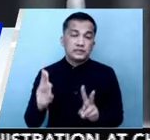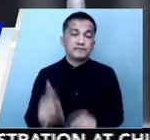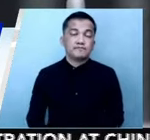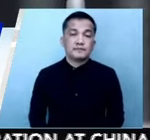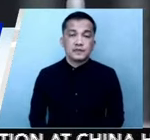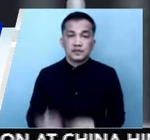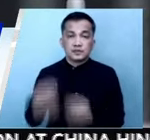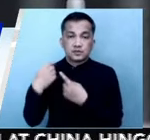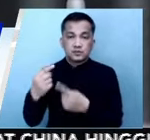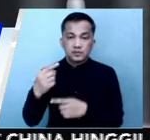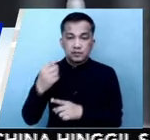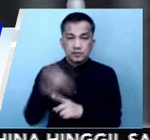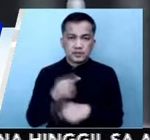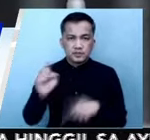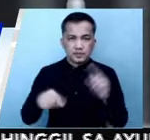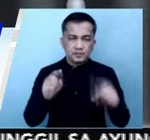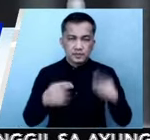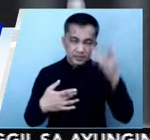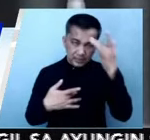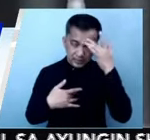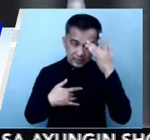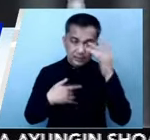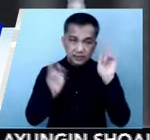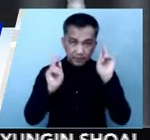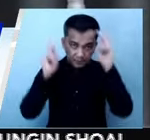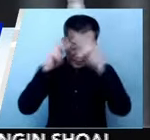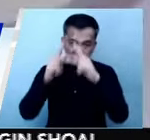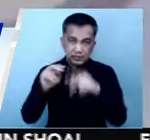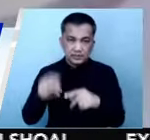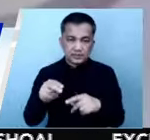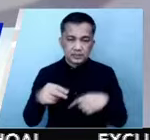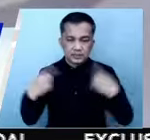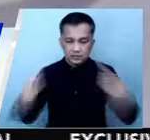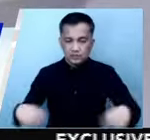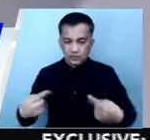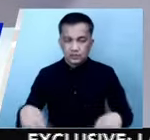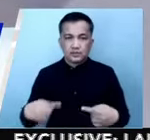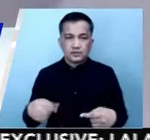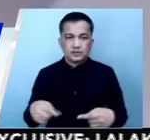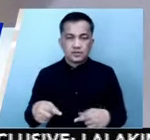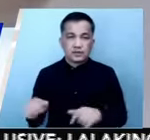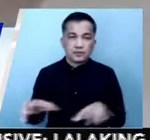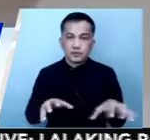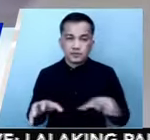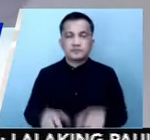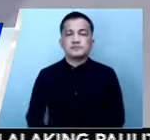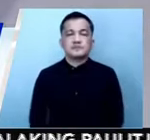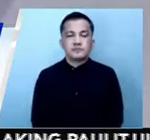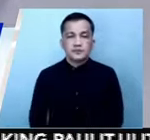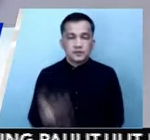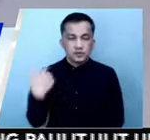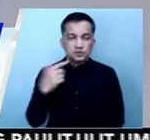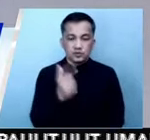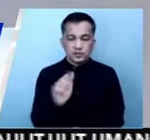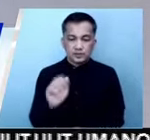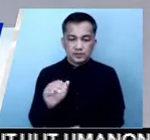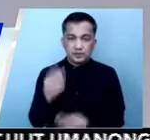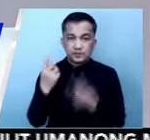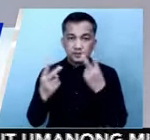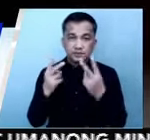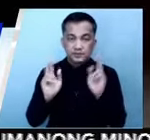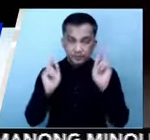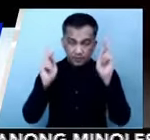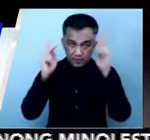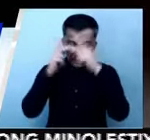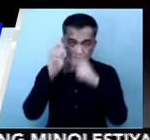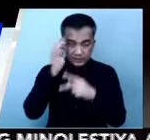buwan, iba't ibang sakit ang naranasan ng Santo Papa at kinailangan din niya ng wheelchair para makagalaw. Noong 2015, bumisita si Pope Francis sa Pilipinas